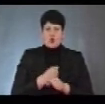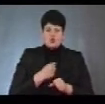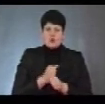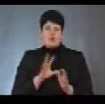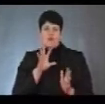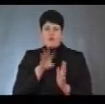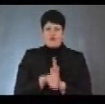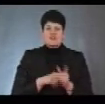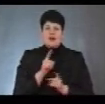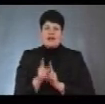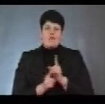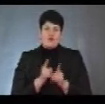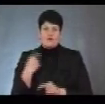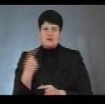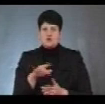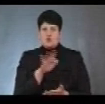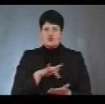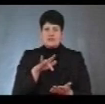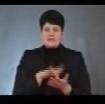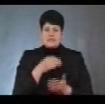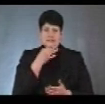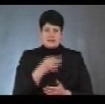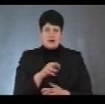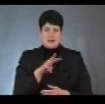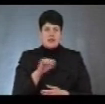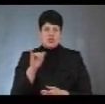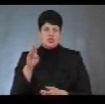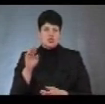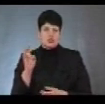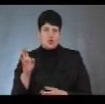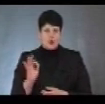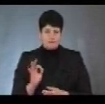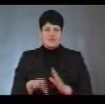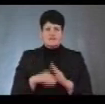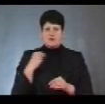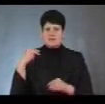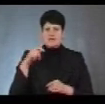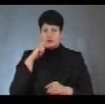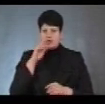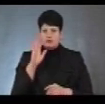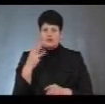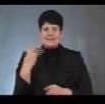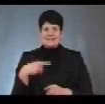впровадженням реформ в обласному центрі, повідомила Марія Іщенко. Вибори президента України відбудуться